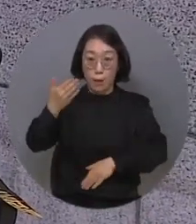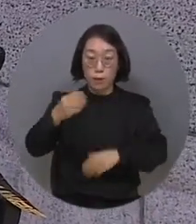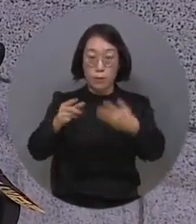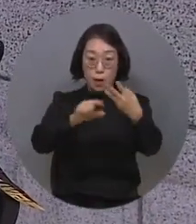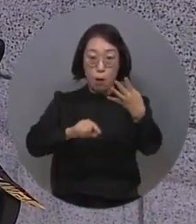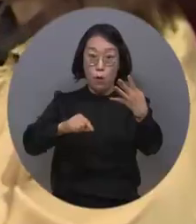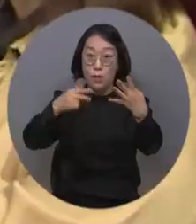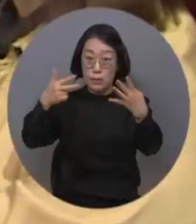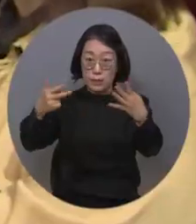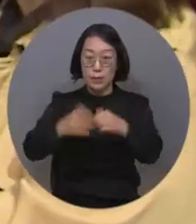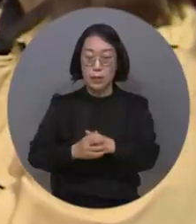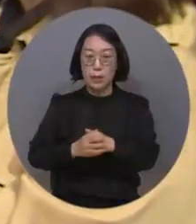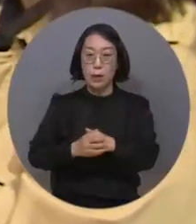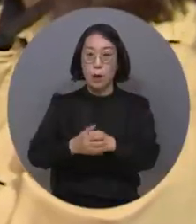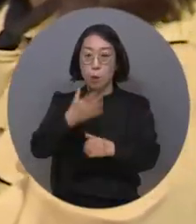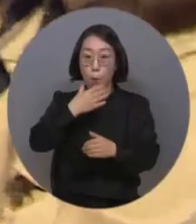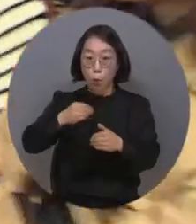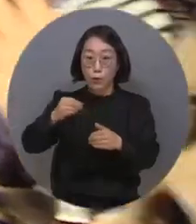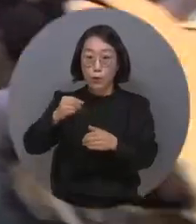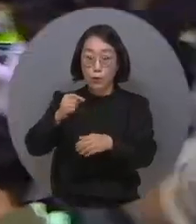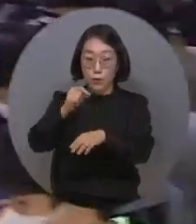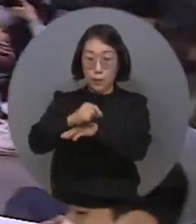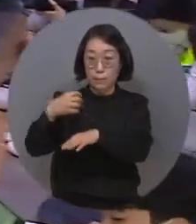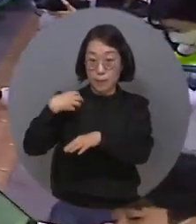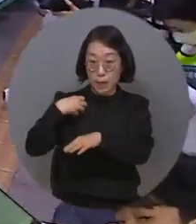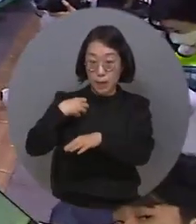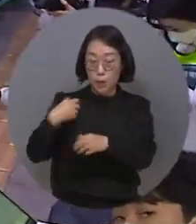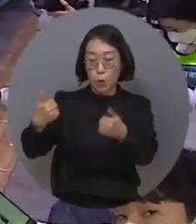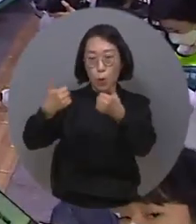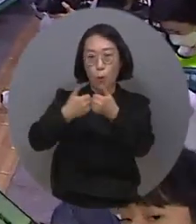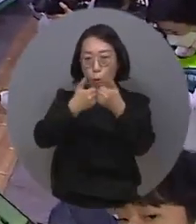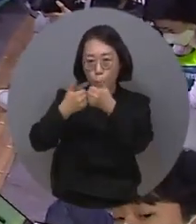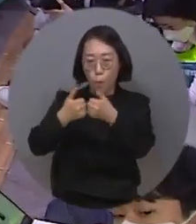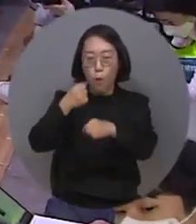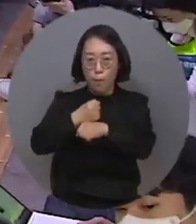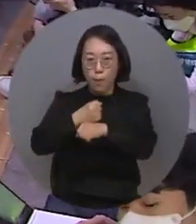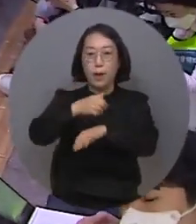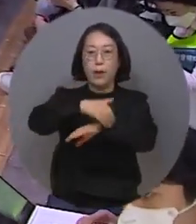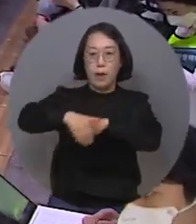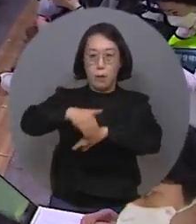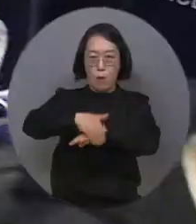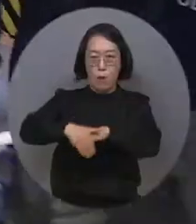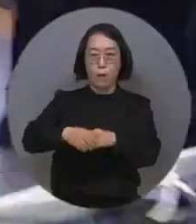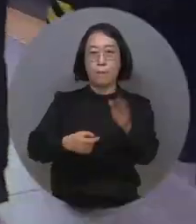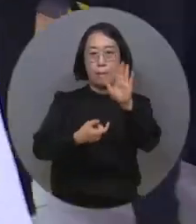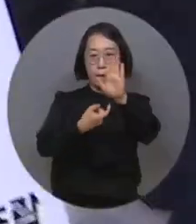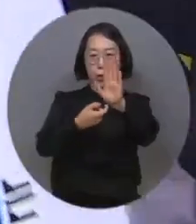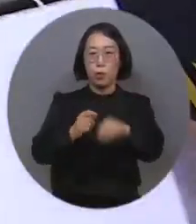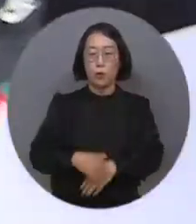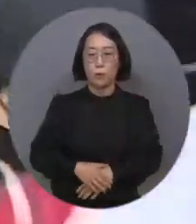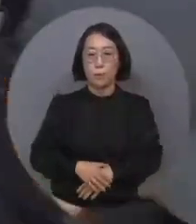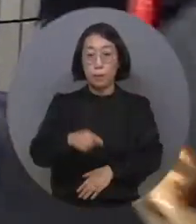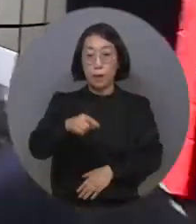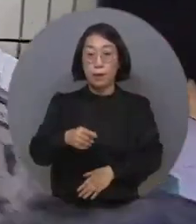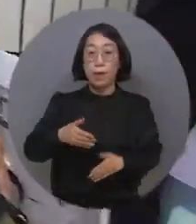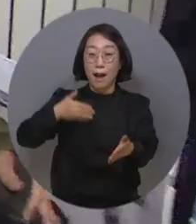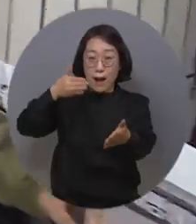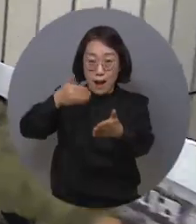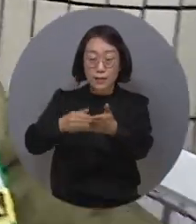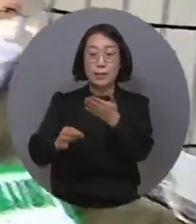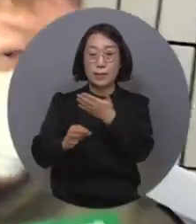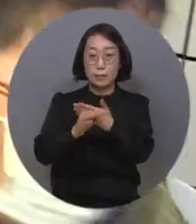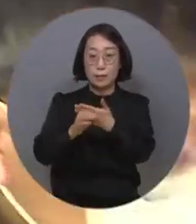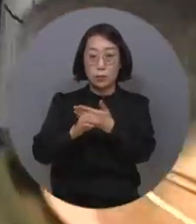7일 김상한 복지정책실장과 실무협의를 진행하겠다는 입장을 밝혔습니다. 해당 기간까지